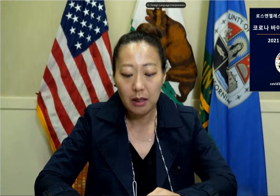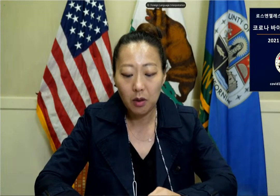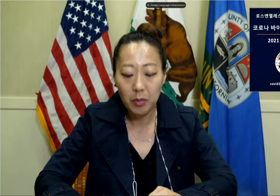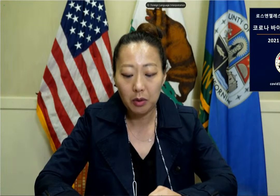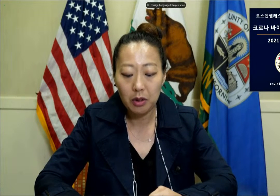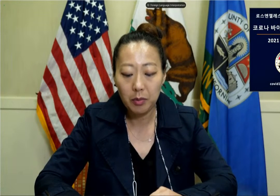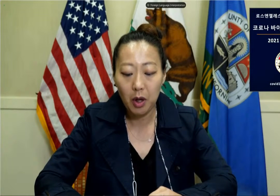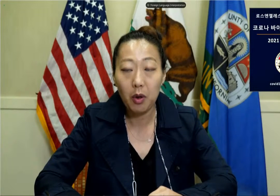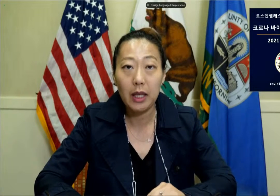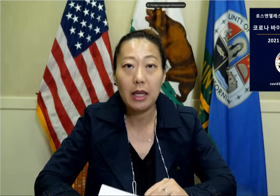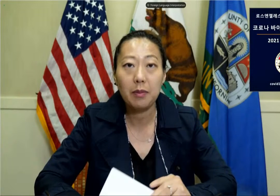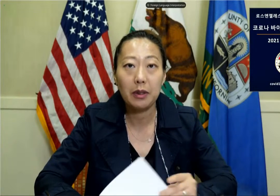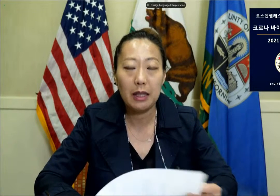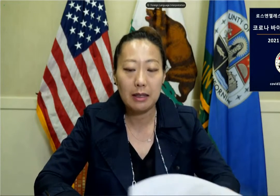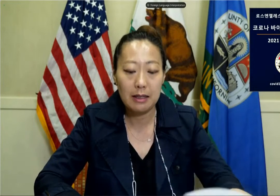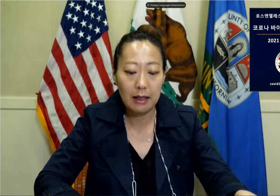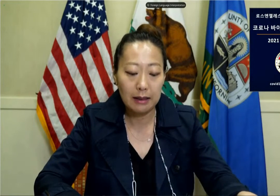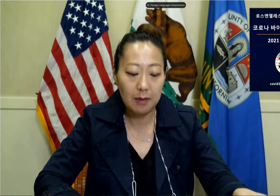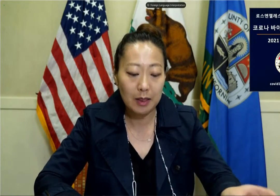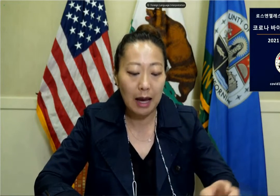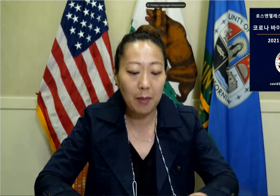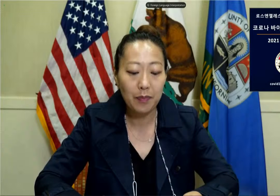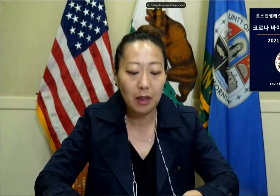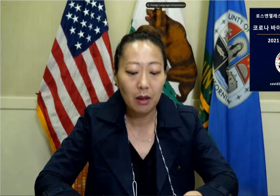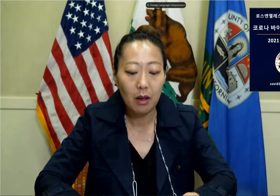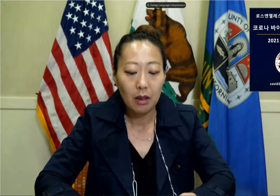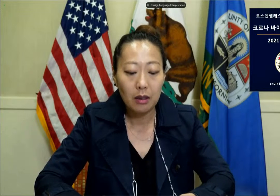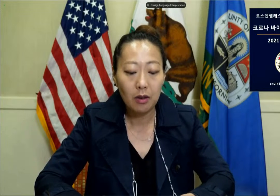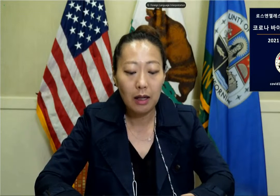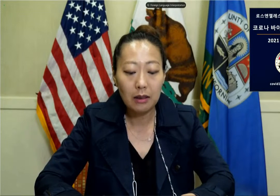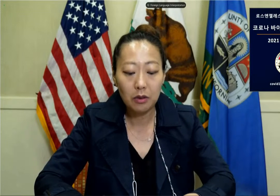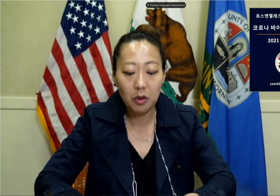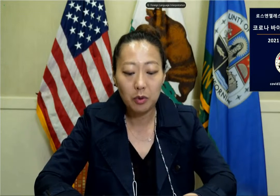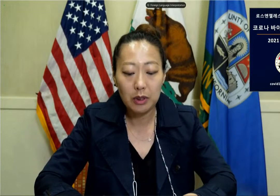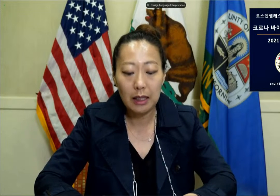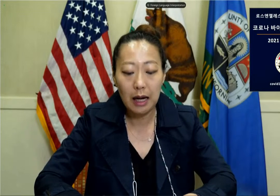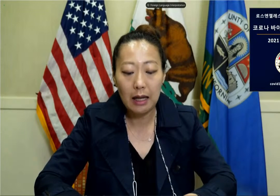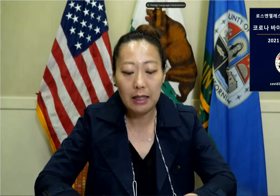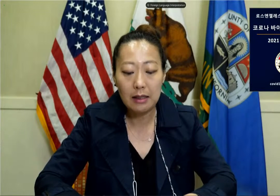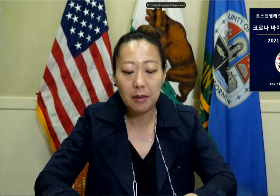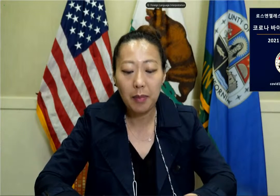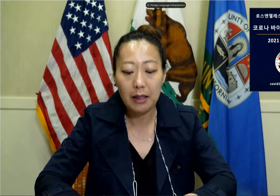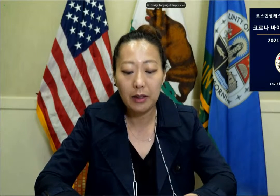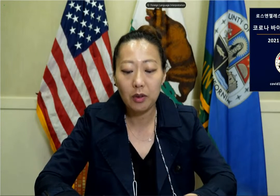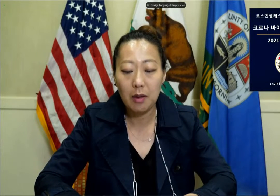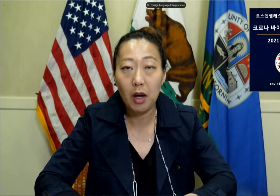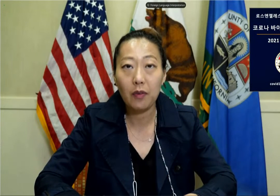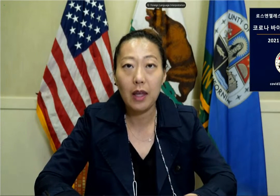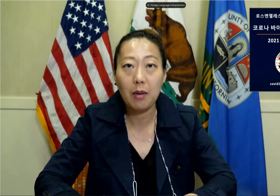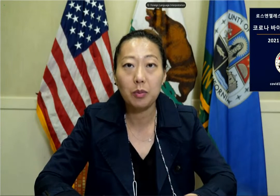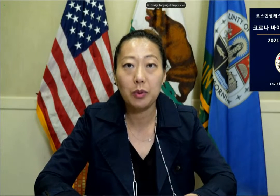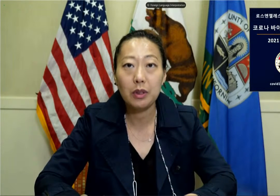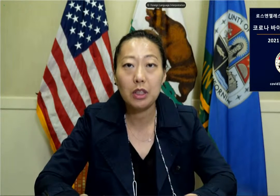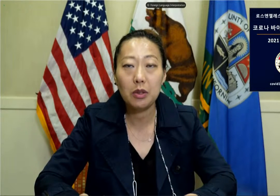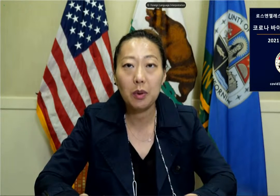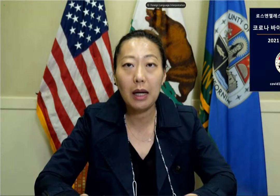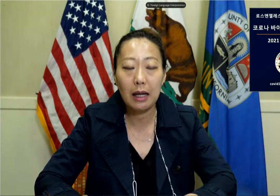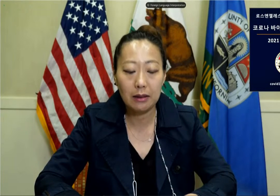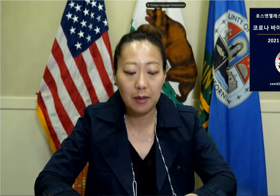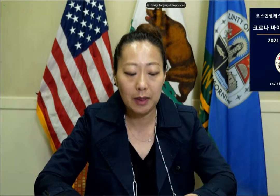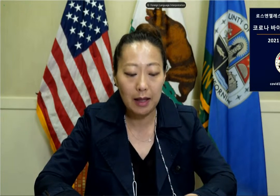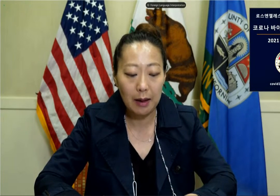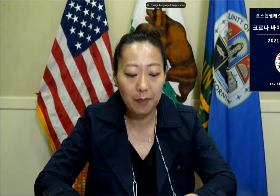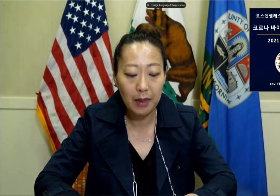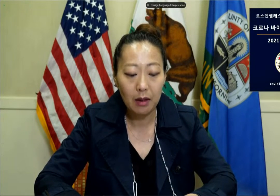사망하였고 7명은 병원에 입원해 있는 상태입니다. 이러한 응고 문제가 일찍 발견되면 대부분